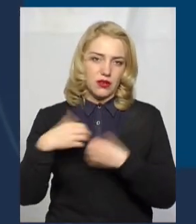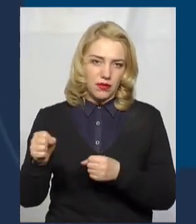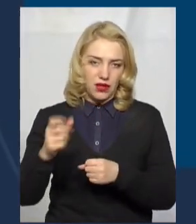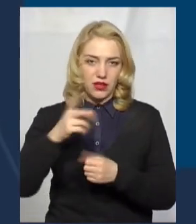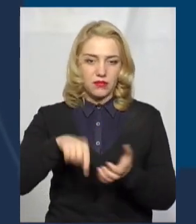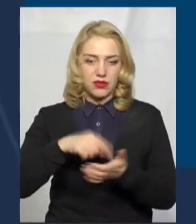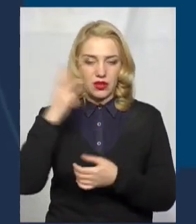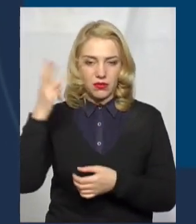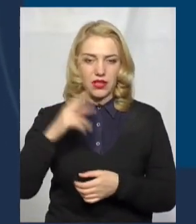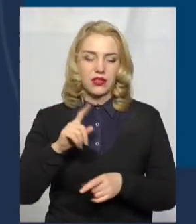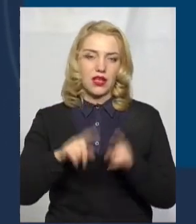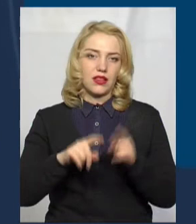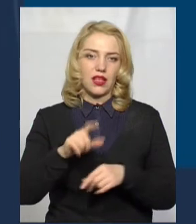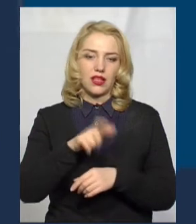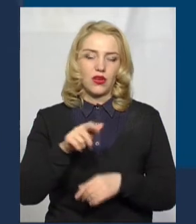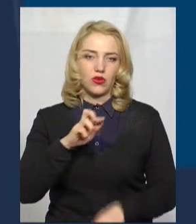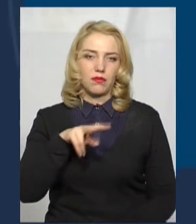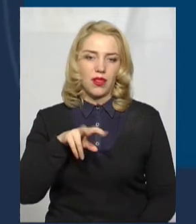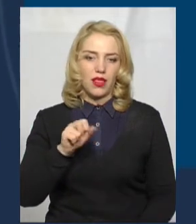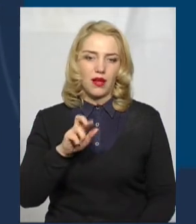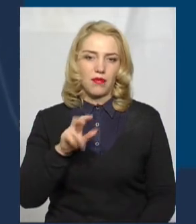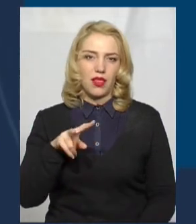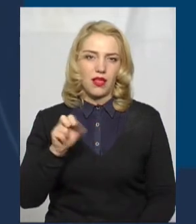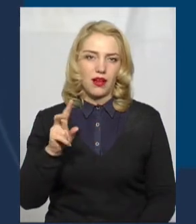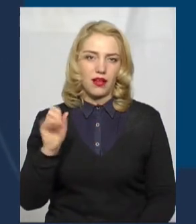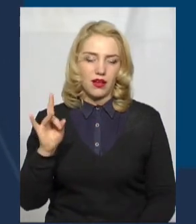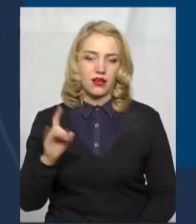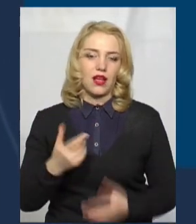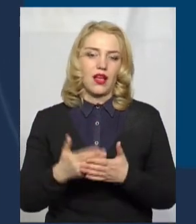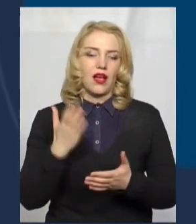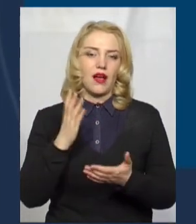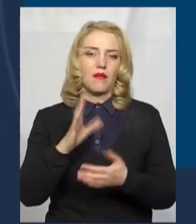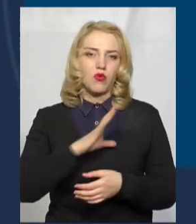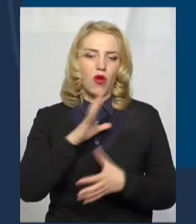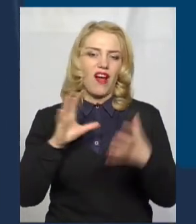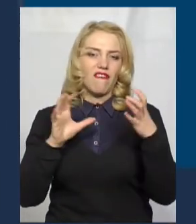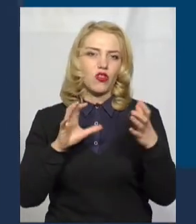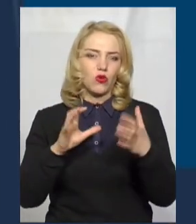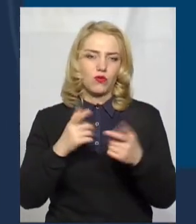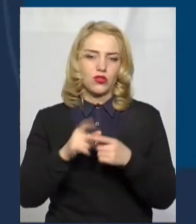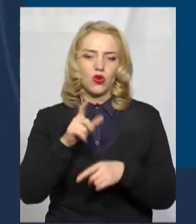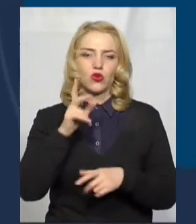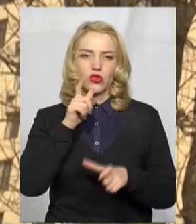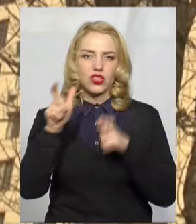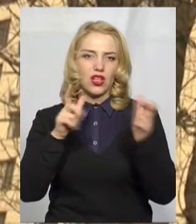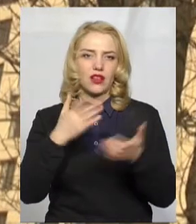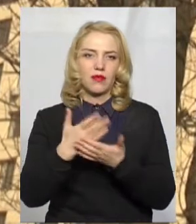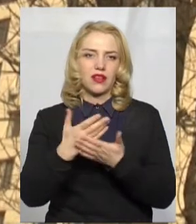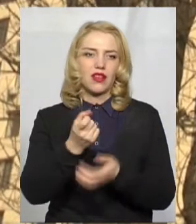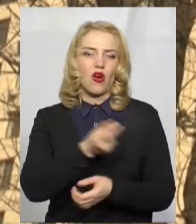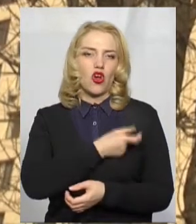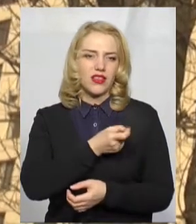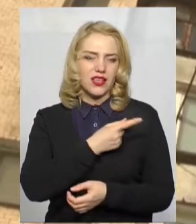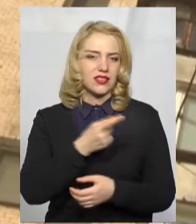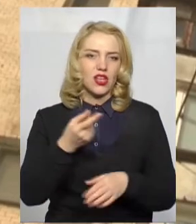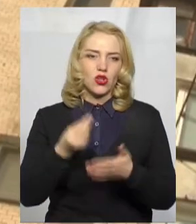замовили. Плюс при виході з аеропорту стояли автобуси. І люди, які кричали там на Одесу, і дуже за облачні ціни. Приїхавши до